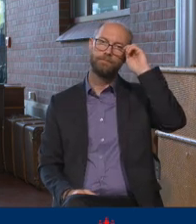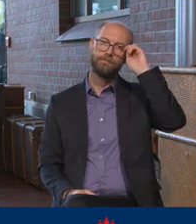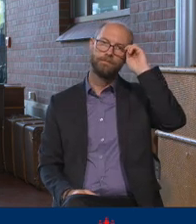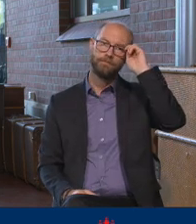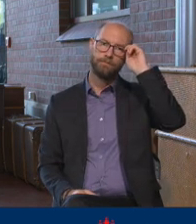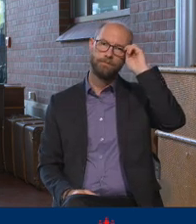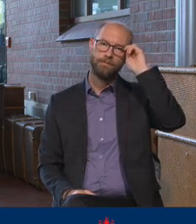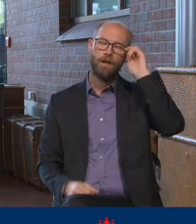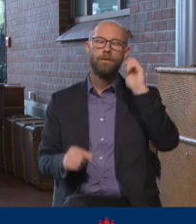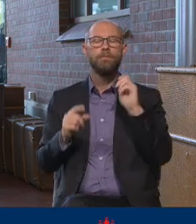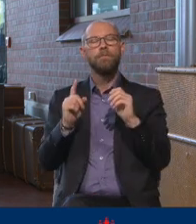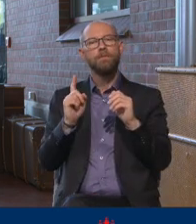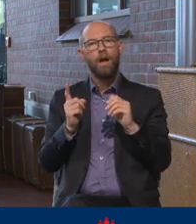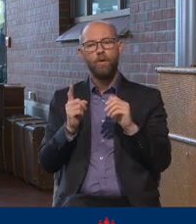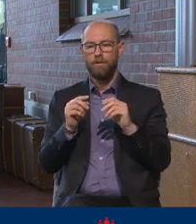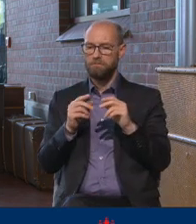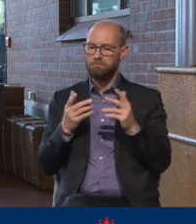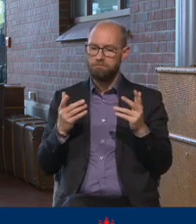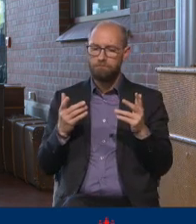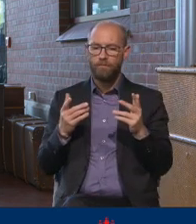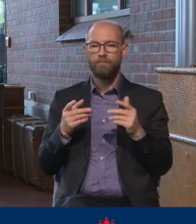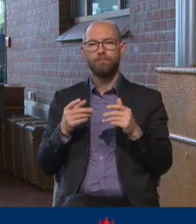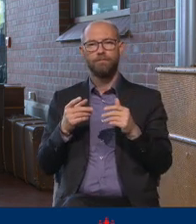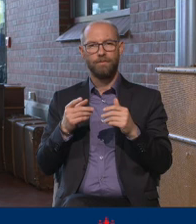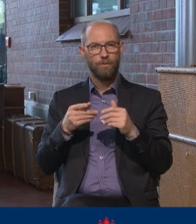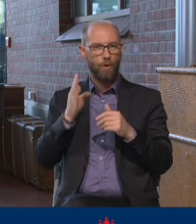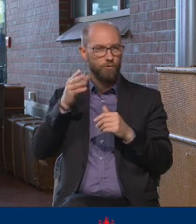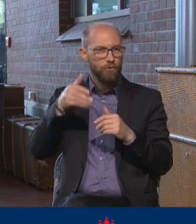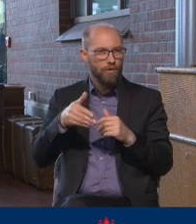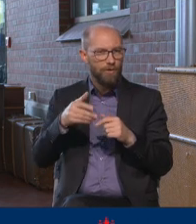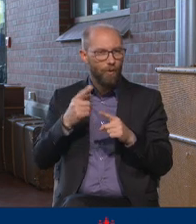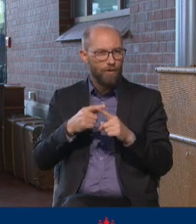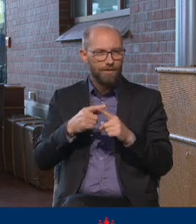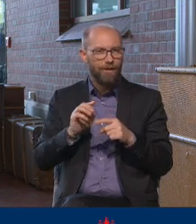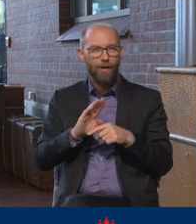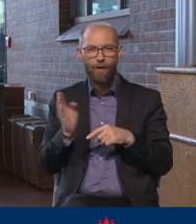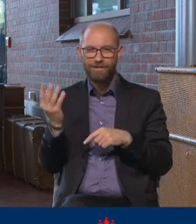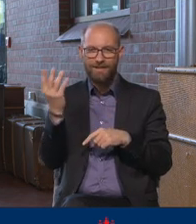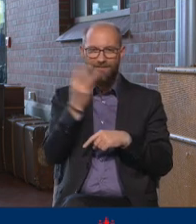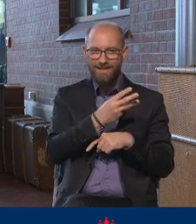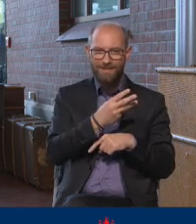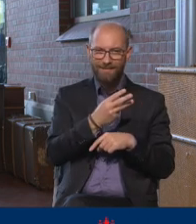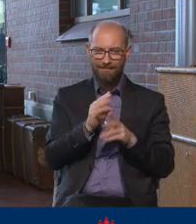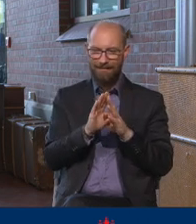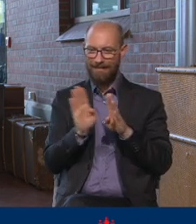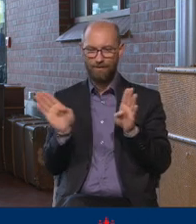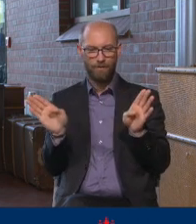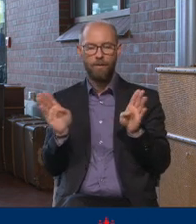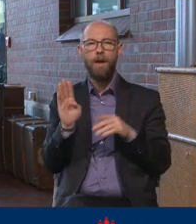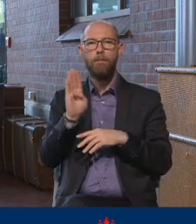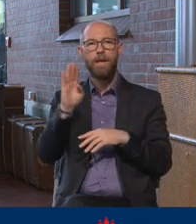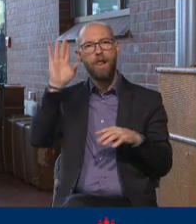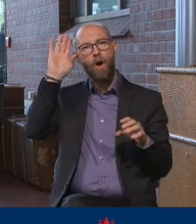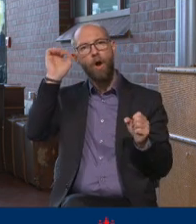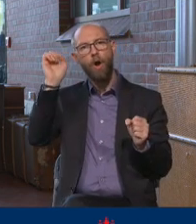fragestellungen der verbindungen in ost west richtung entlang des bahndamms oder beispielsweise